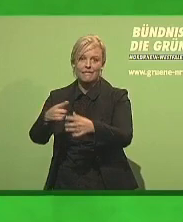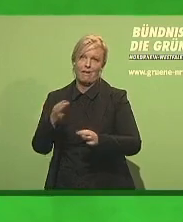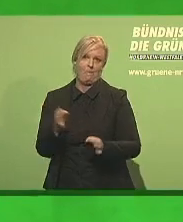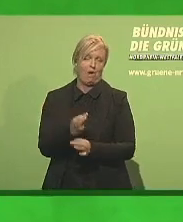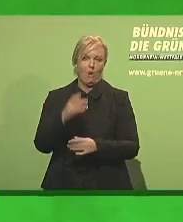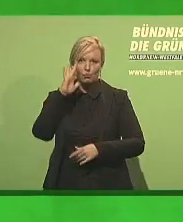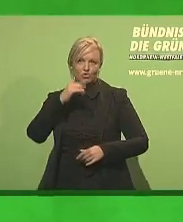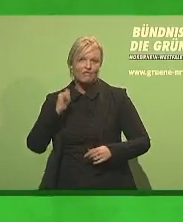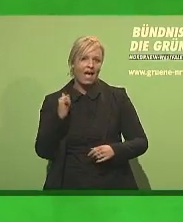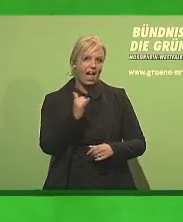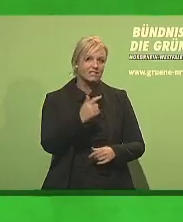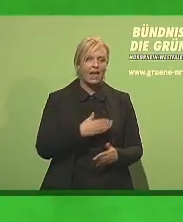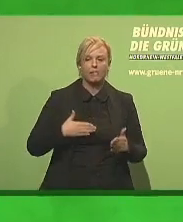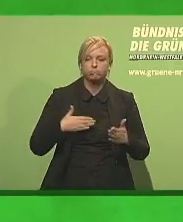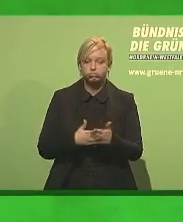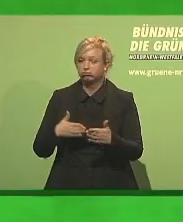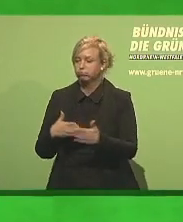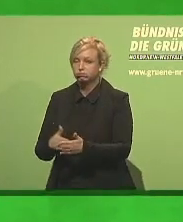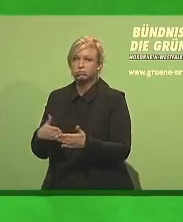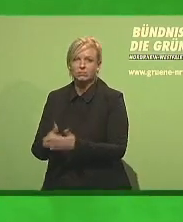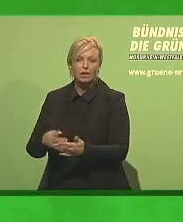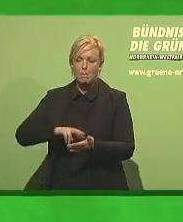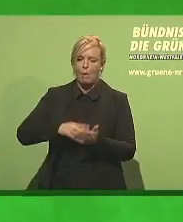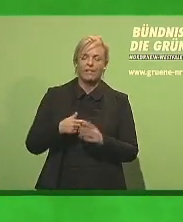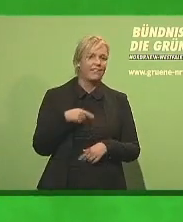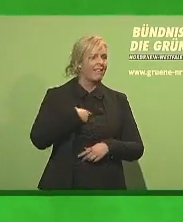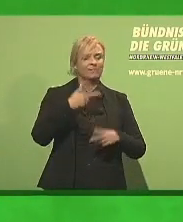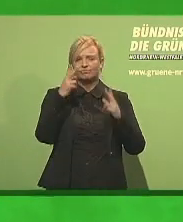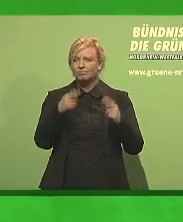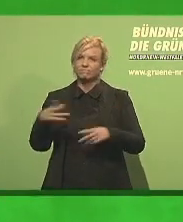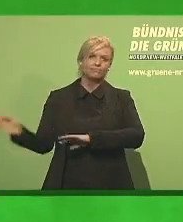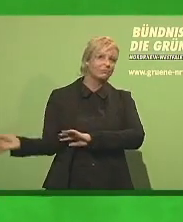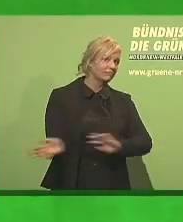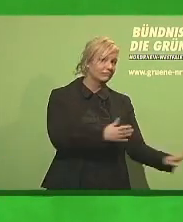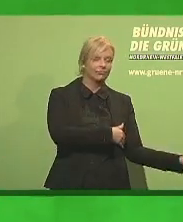schwarz-gelbe Blockadepolitik bei der Kraft-Wärme-Kopplung endlich beenden.